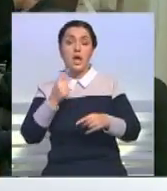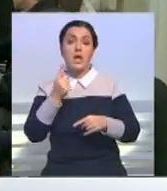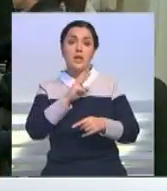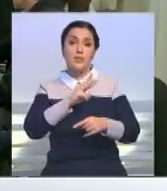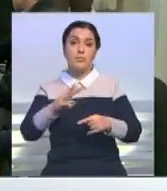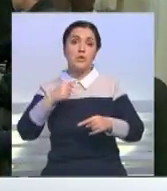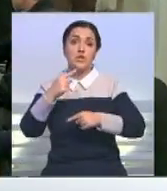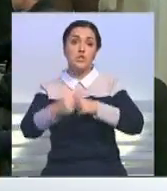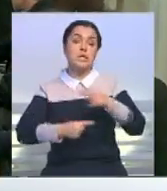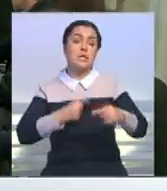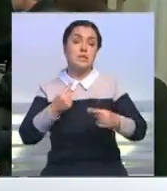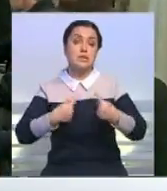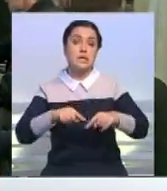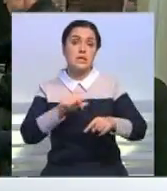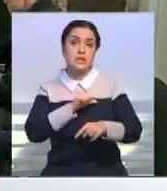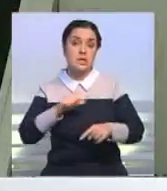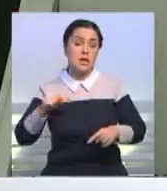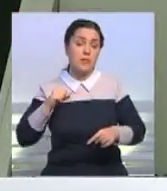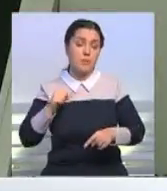секторы самообслуживания.